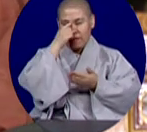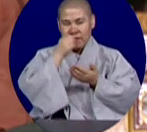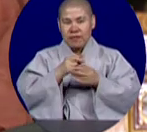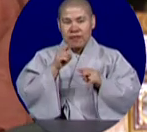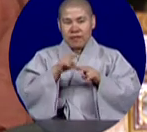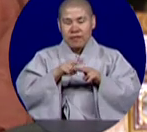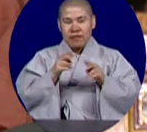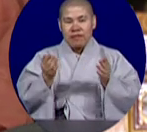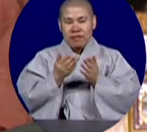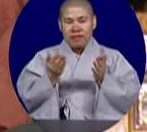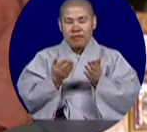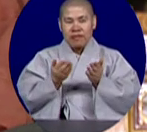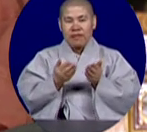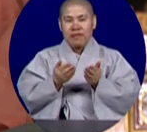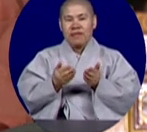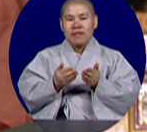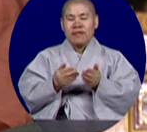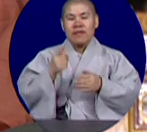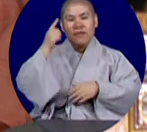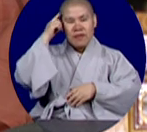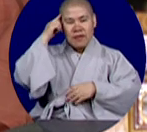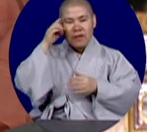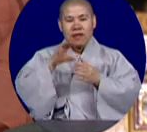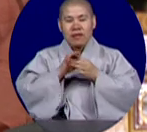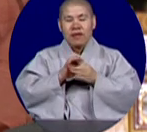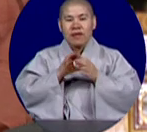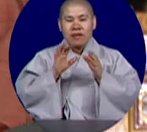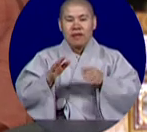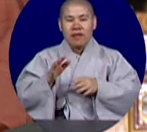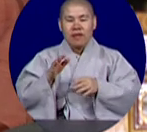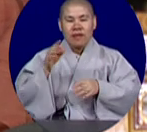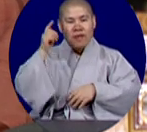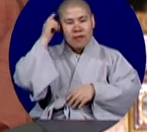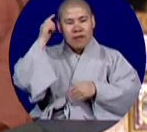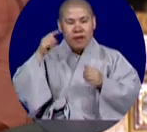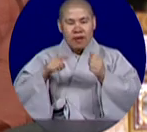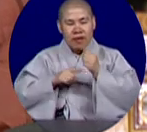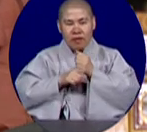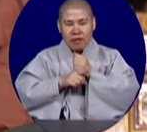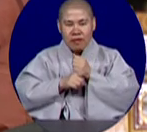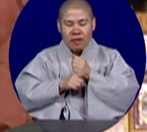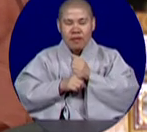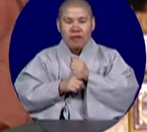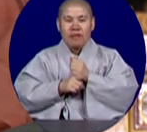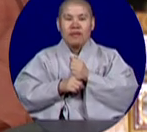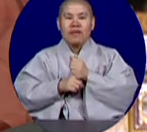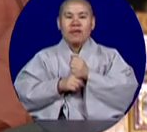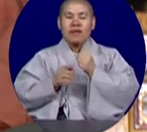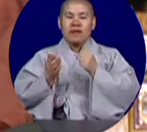생각이 붙을 수 없는 자리예요. 왜 맞았느냐? 이렇기 때문에 맞았다. 소용없어요.